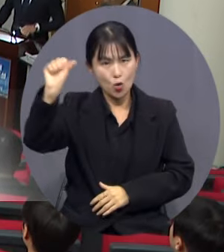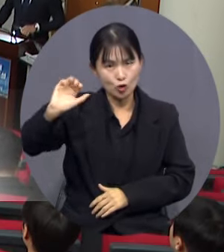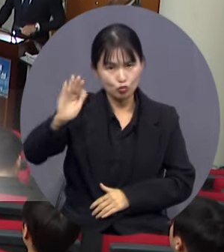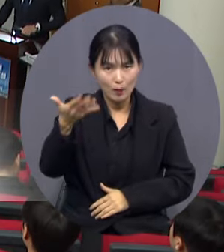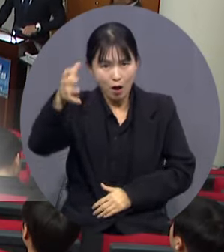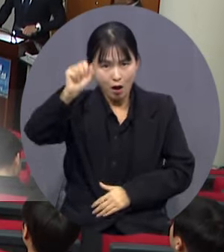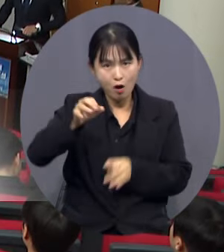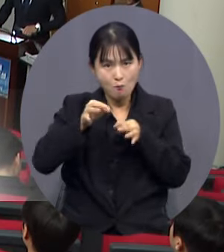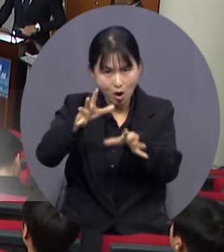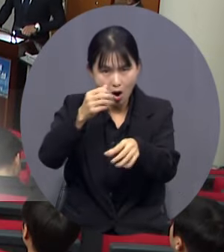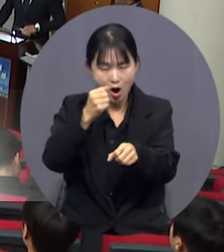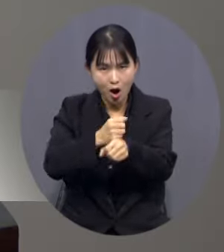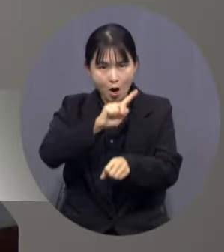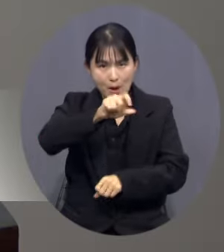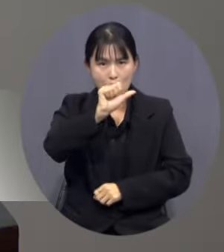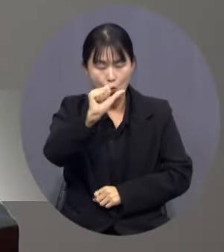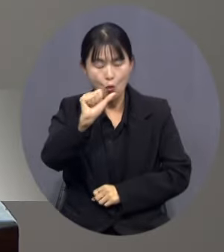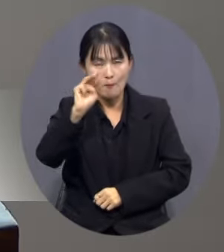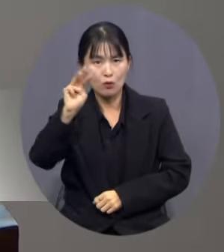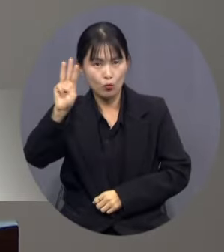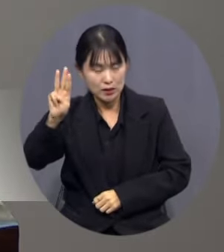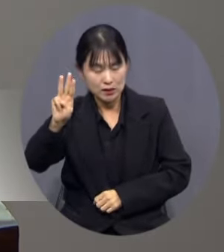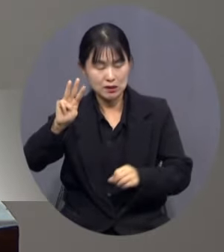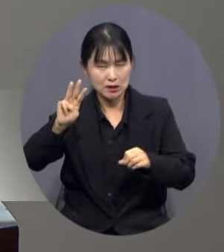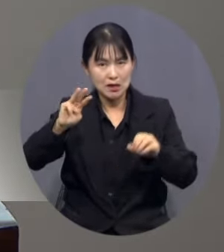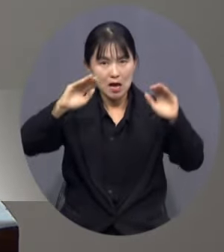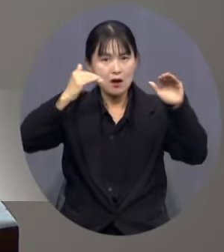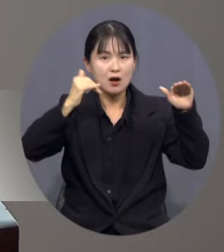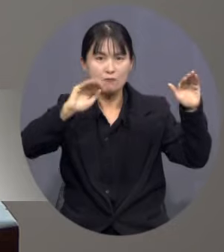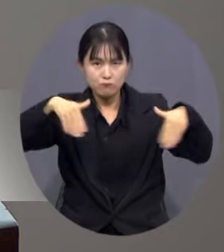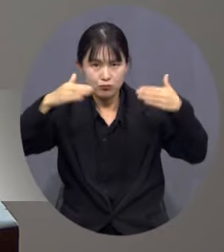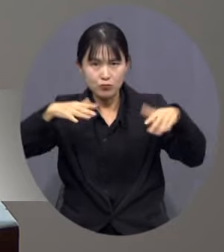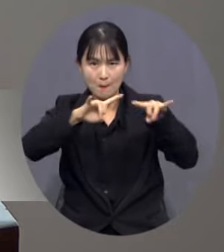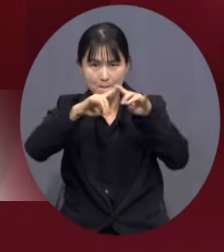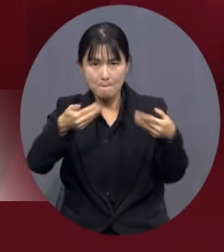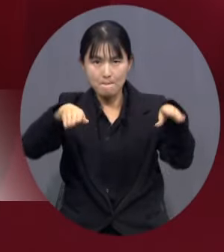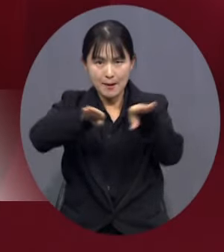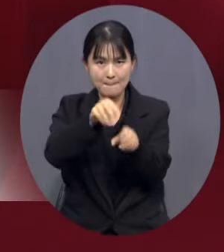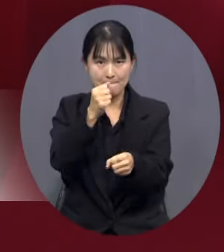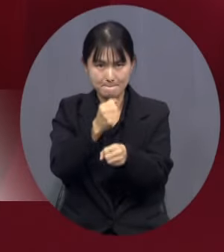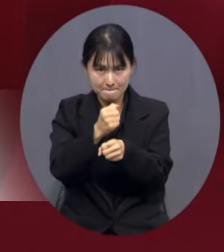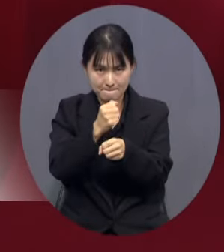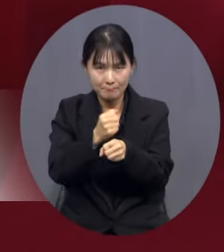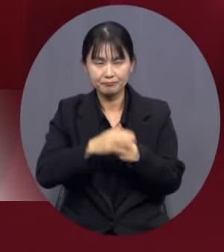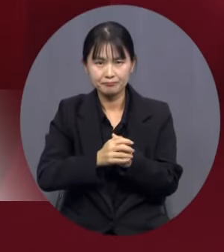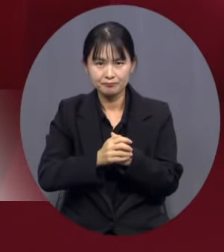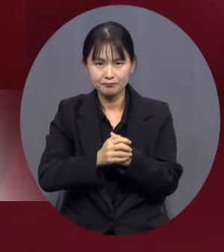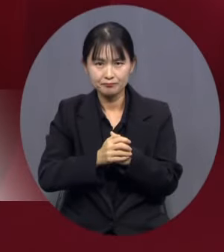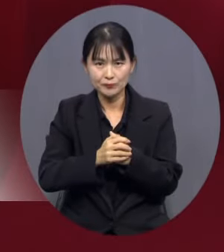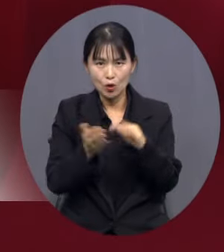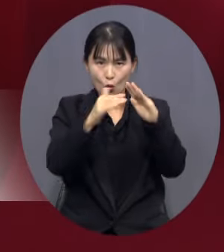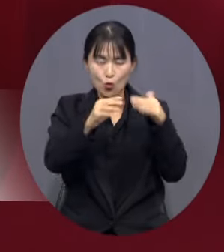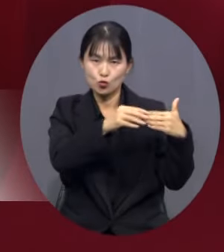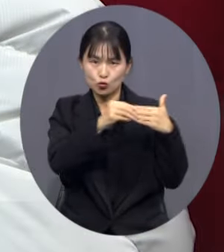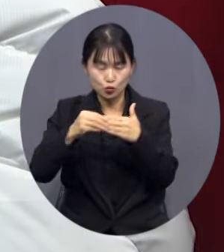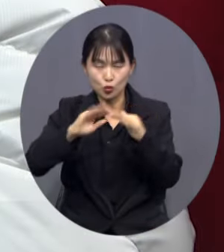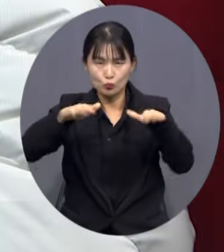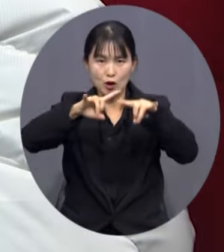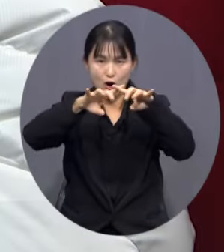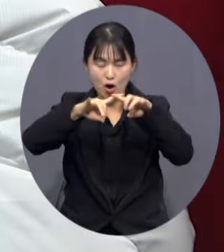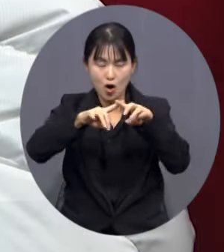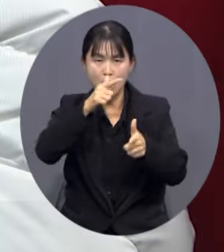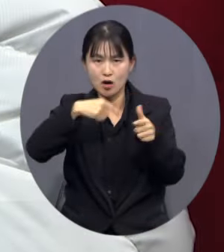5,900억 원을 들여 105메가와트 규모의 해상풍력단지 건설을 추진합니다. 제주도 공공주도 풍력정책에